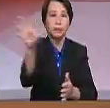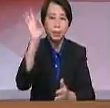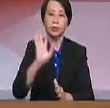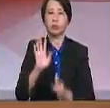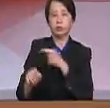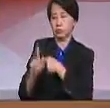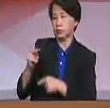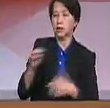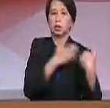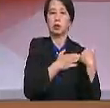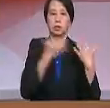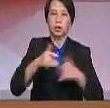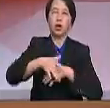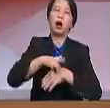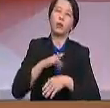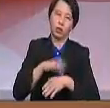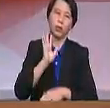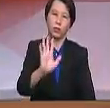Ya, masih terlalu awal saya rasa.